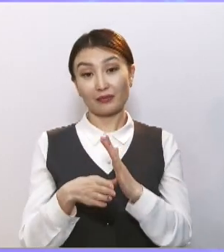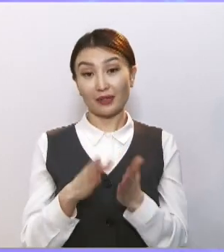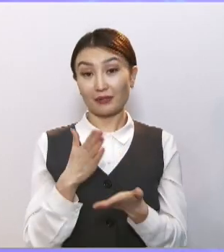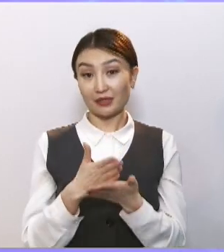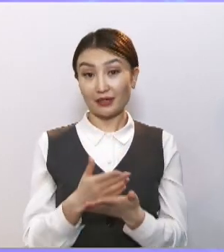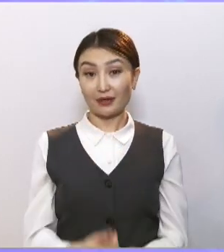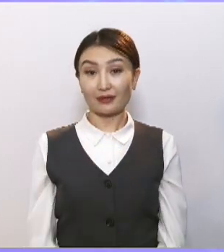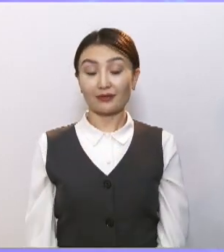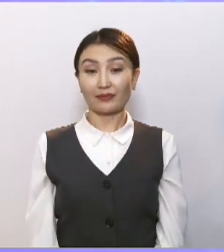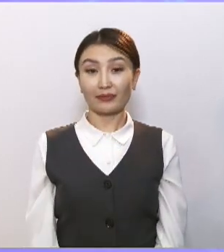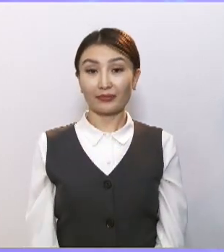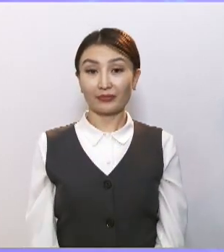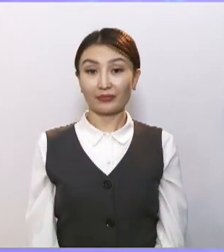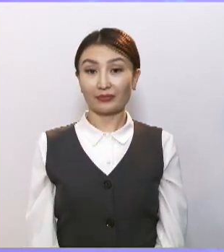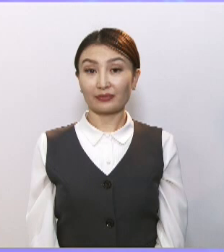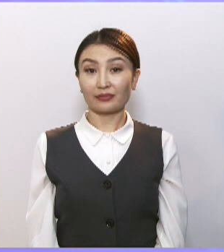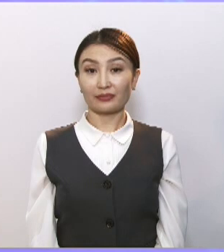берип жатат.